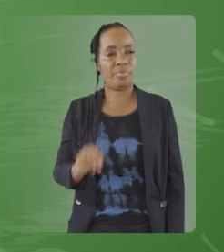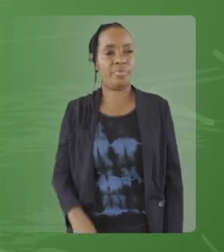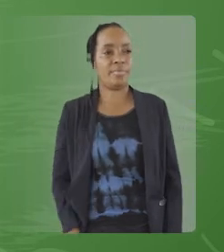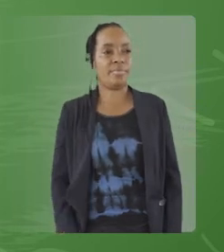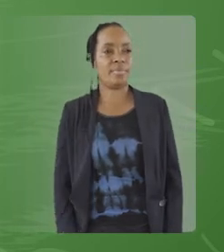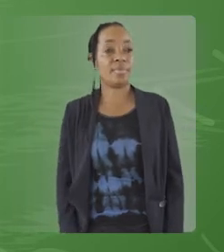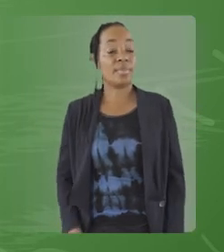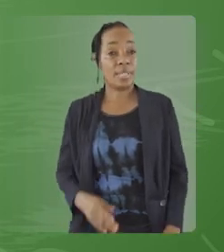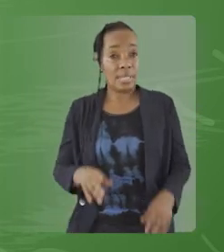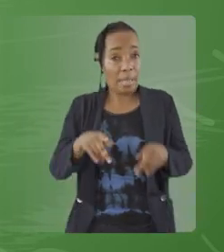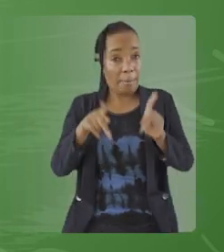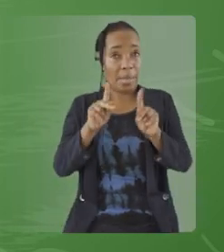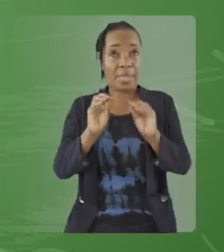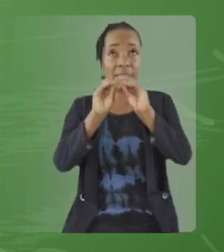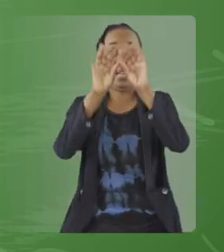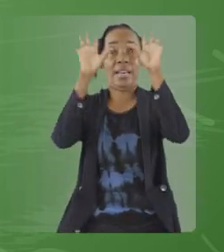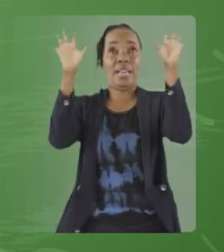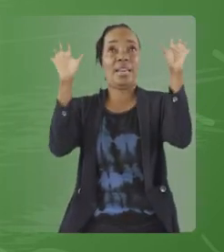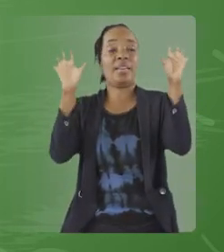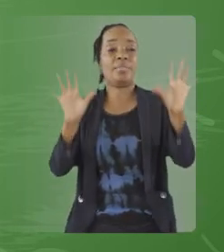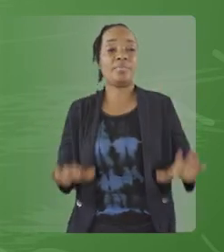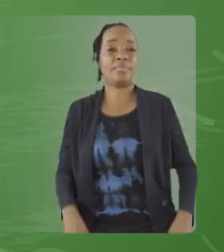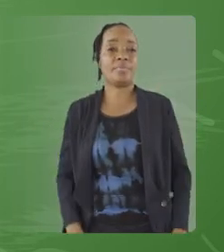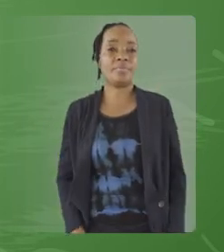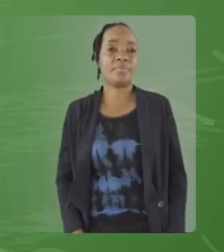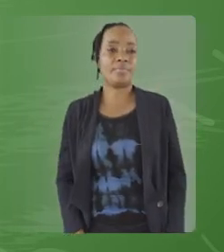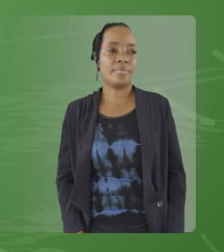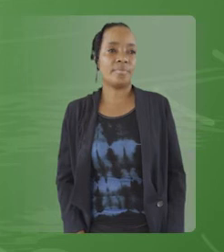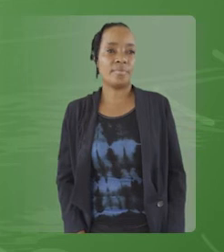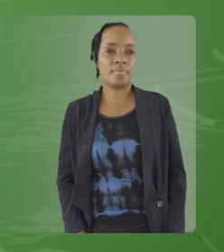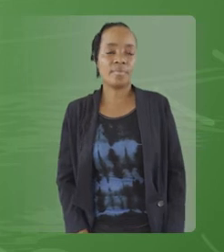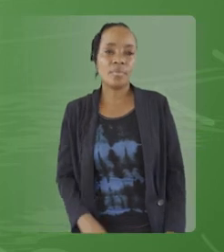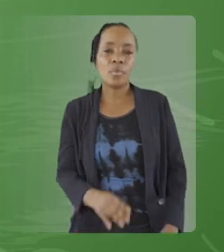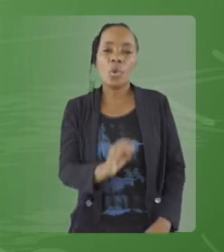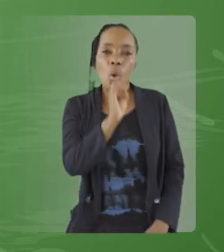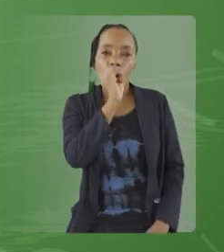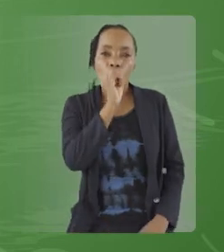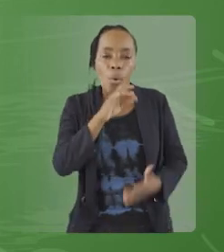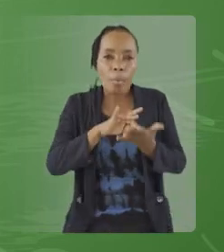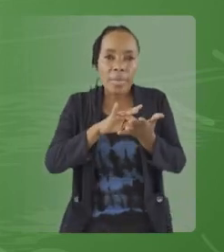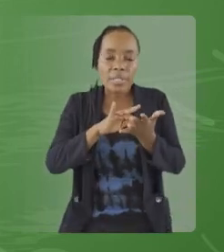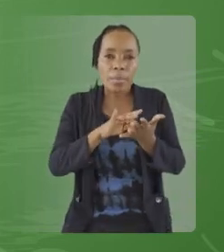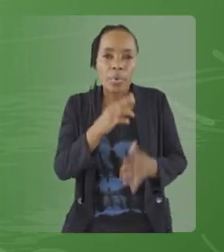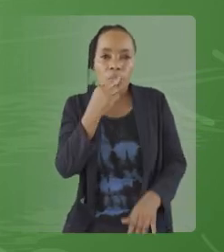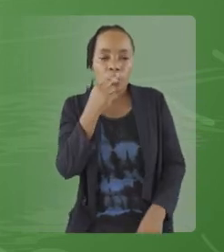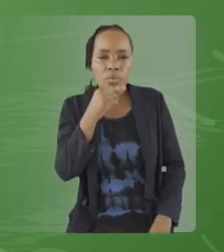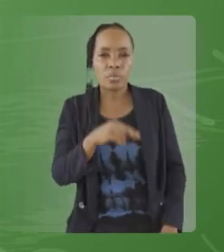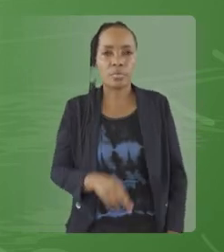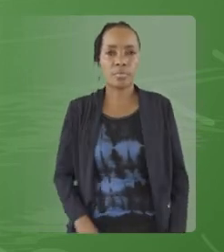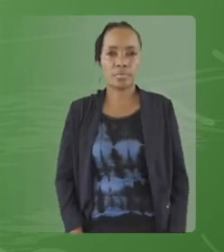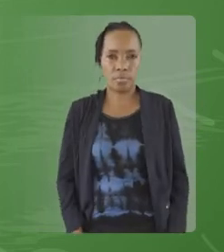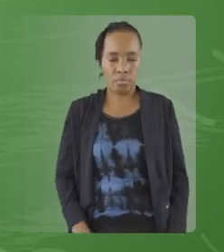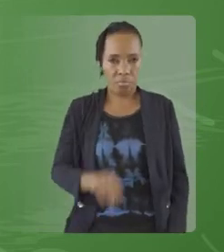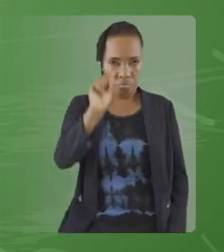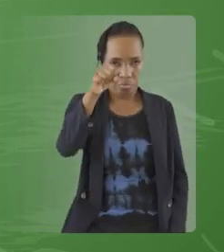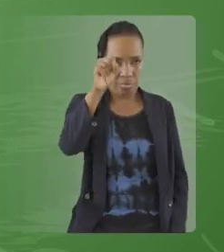L'ampoule sert à éclairer. Le mercurochrome, c'est un des éléments de